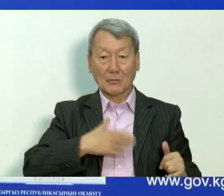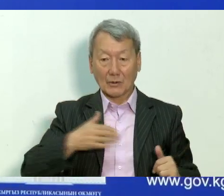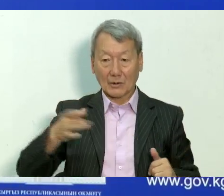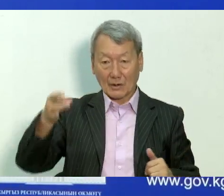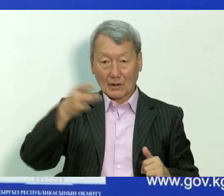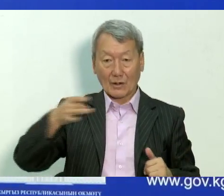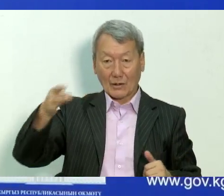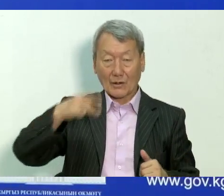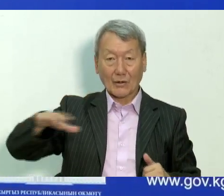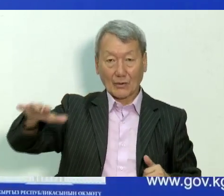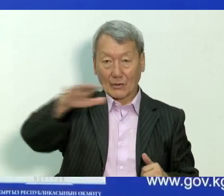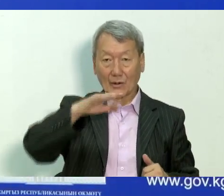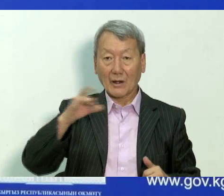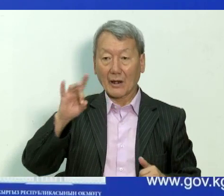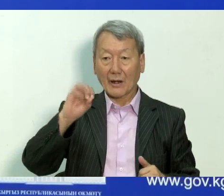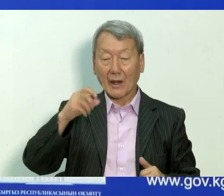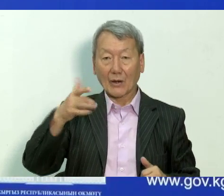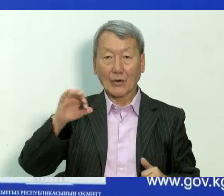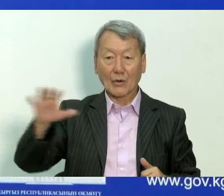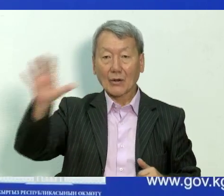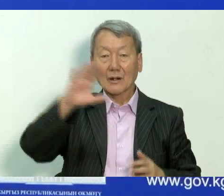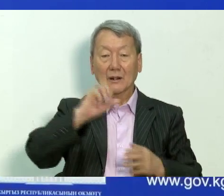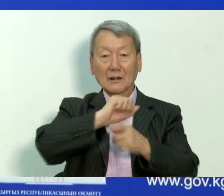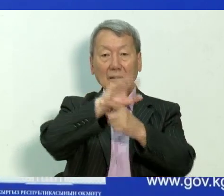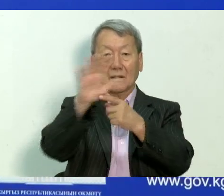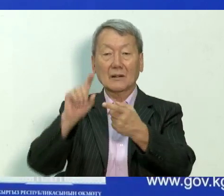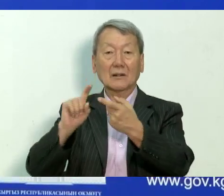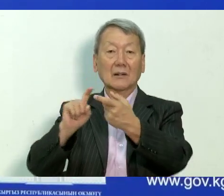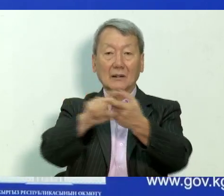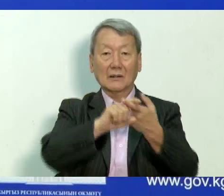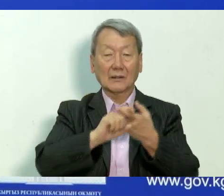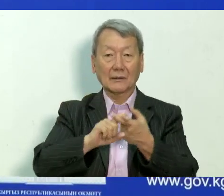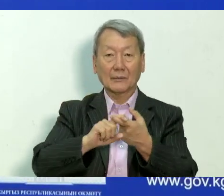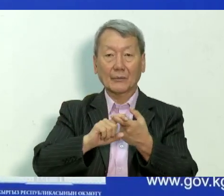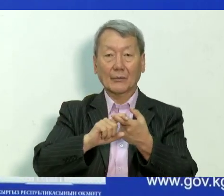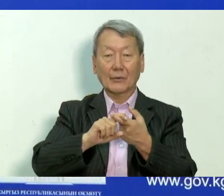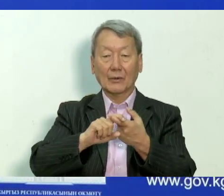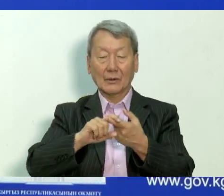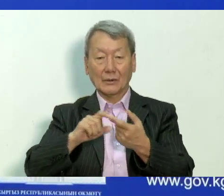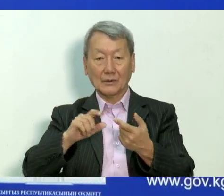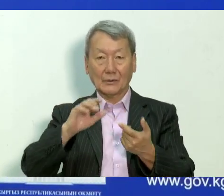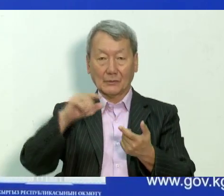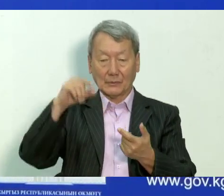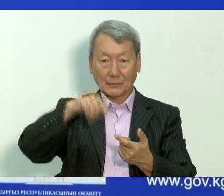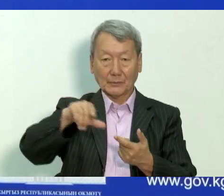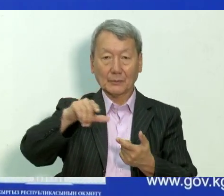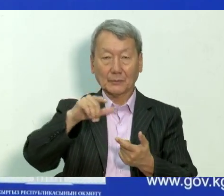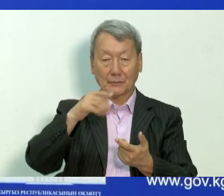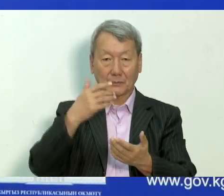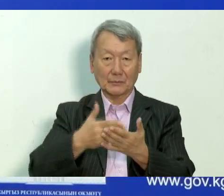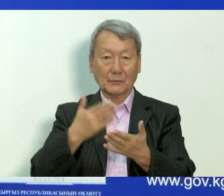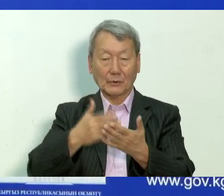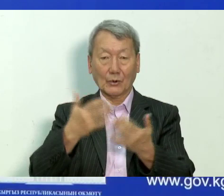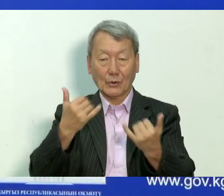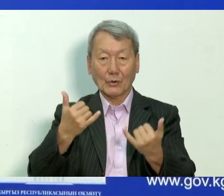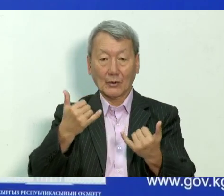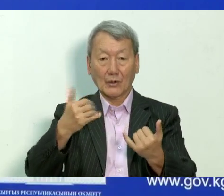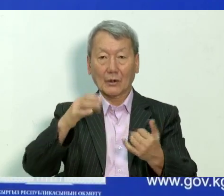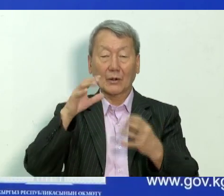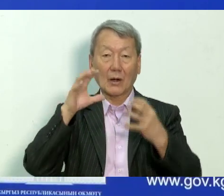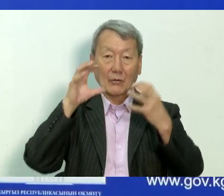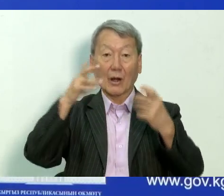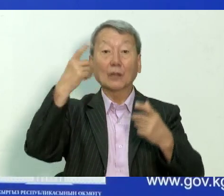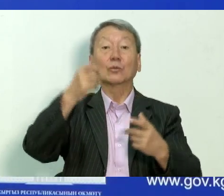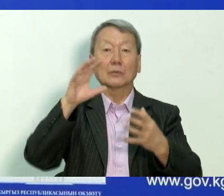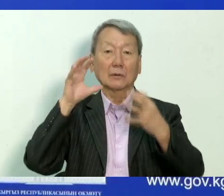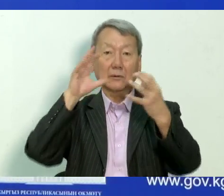региондордо негизги коронавирустун тарашына шарт түзүп жаткан тармактардын бири болуп ушул коомдук транспорт болуп